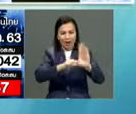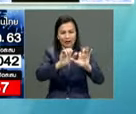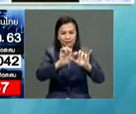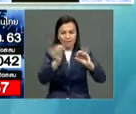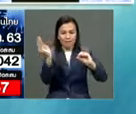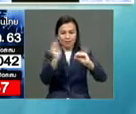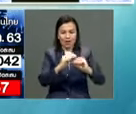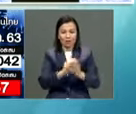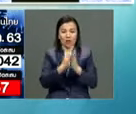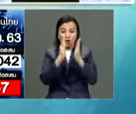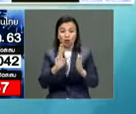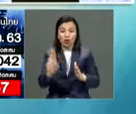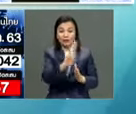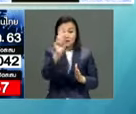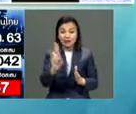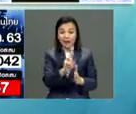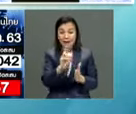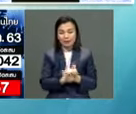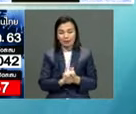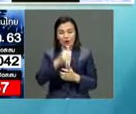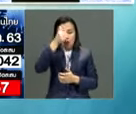ไปเรื่อยๆนะครับแล้วคนใช้งานแล้วครับ 7